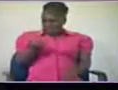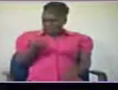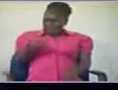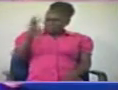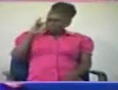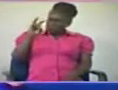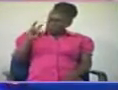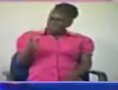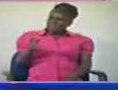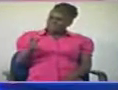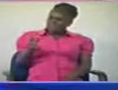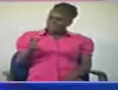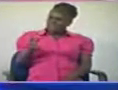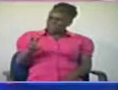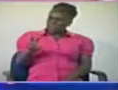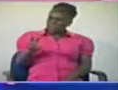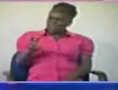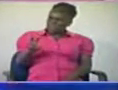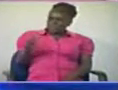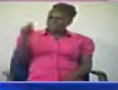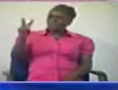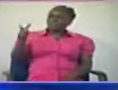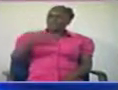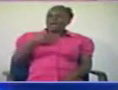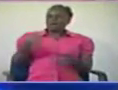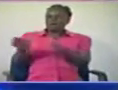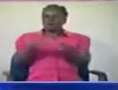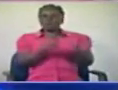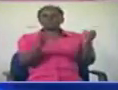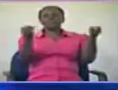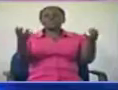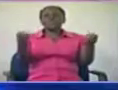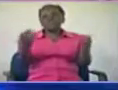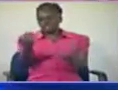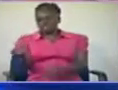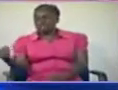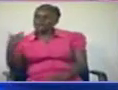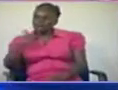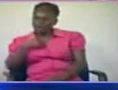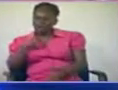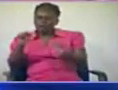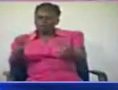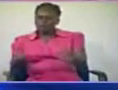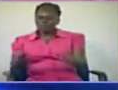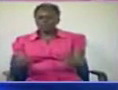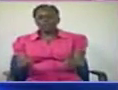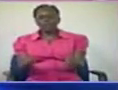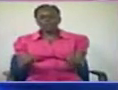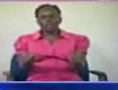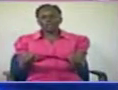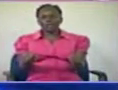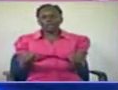tumeona hata kwenye runinga kuna nafasi nyingi ambazo watoto wanazo kuweza